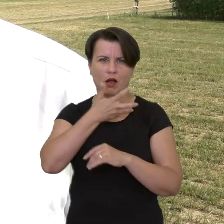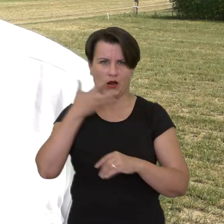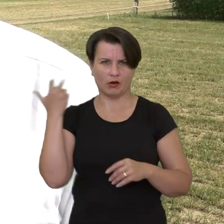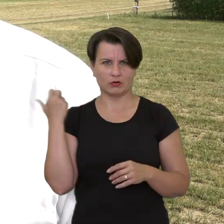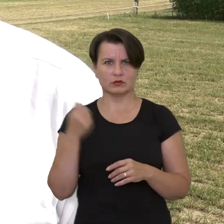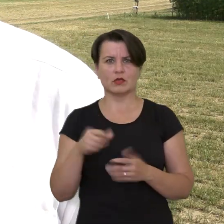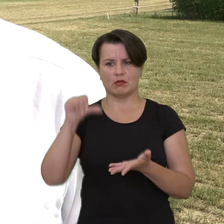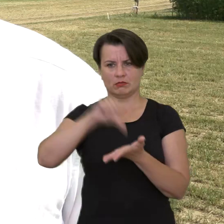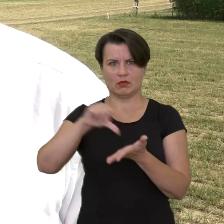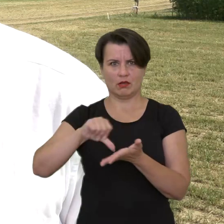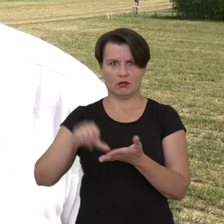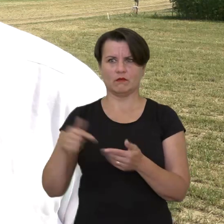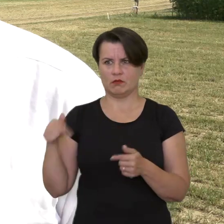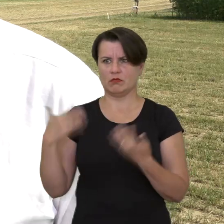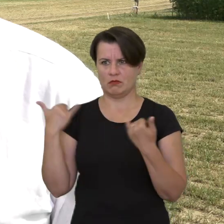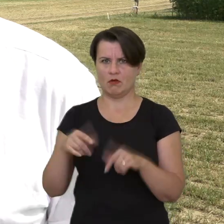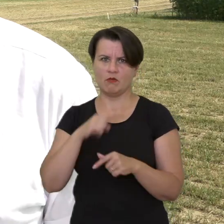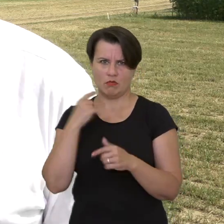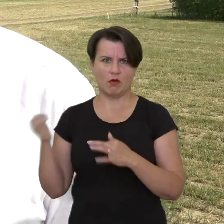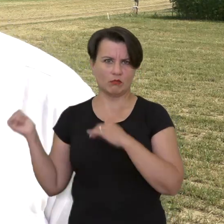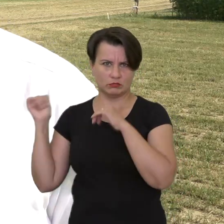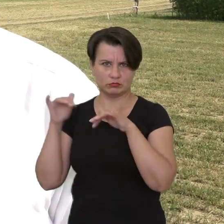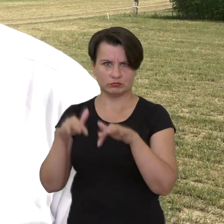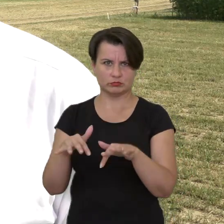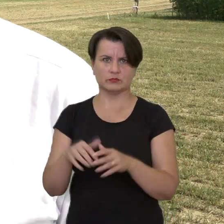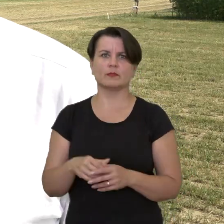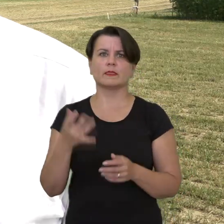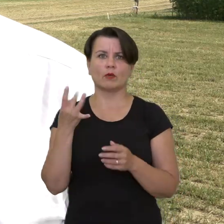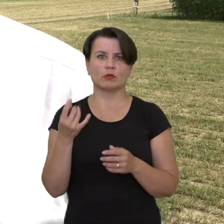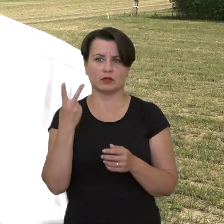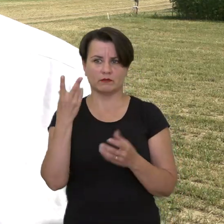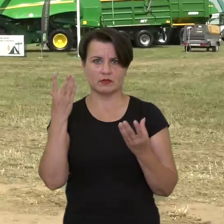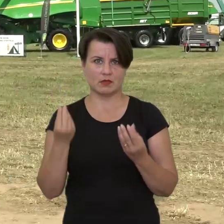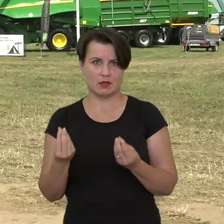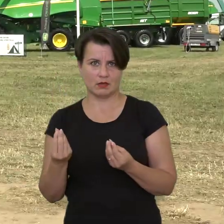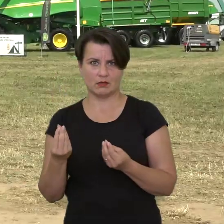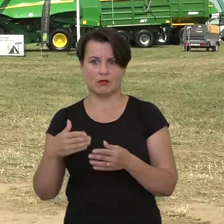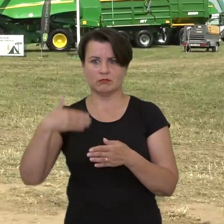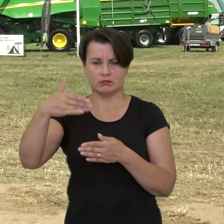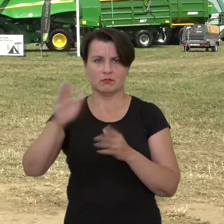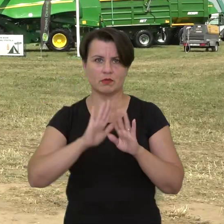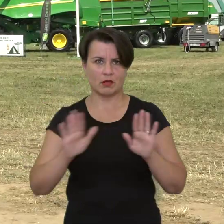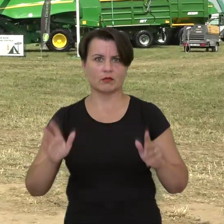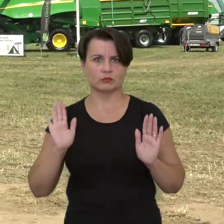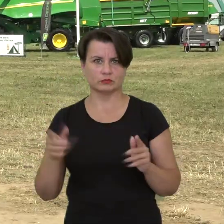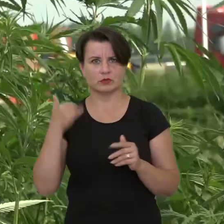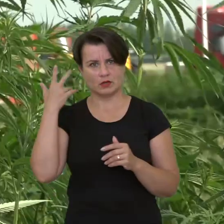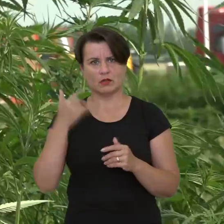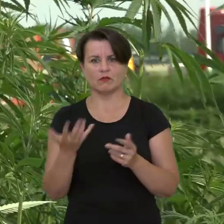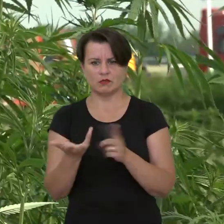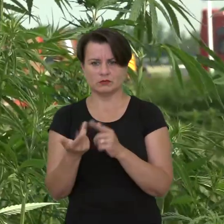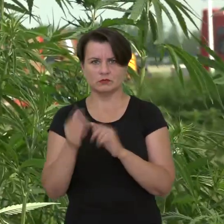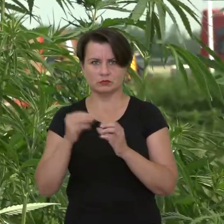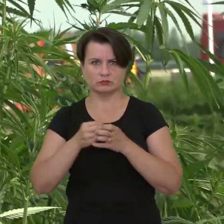orai, nors jie yra ir karšti, bet matosi, kad dalyvių jau ir šiandien jau yra jų daug, o dar priekį laukia 2 dienos, tai aš tikiuosi, kad ir viršės